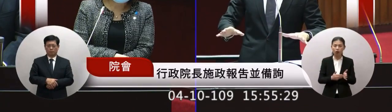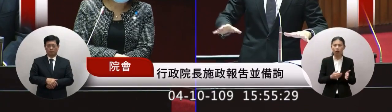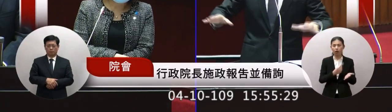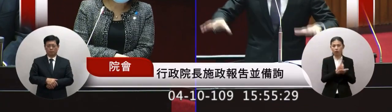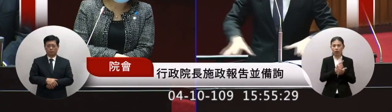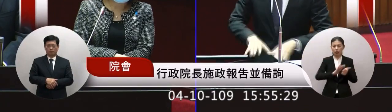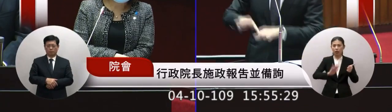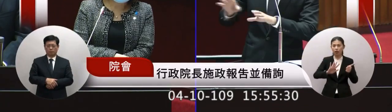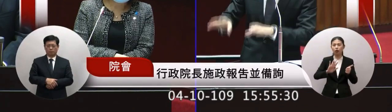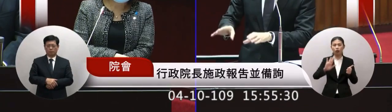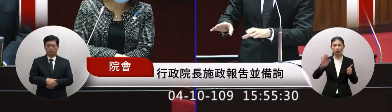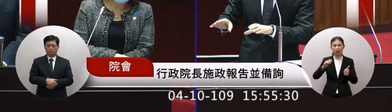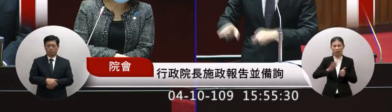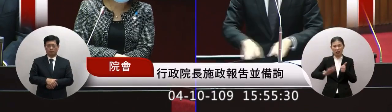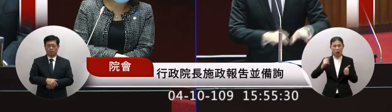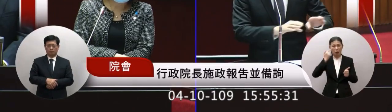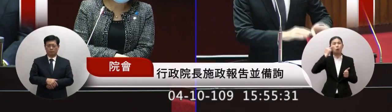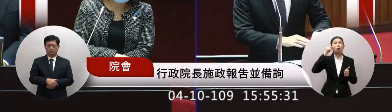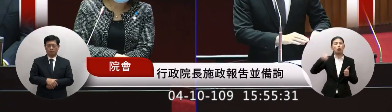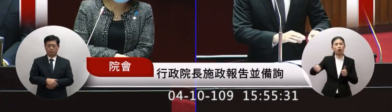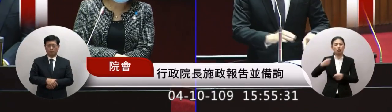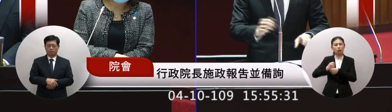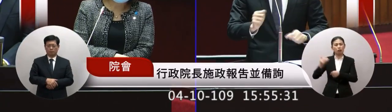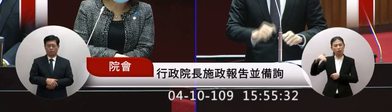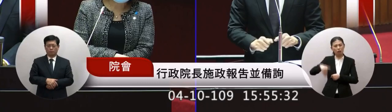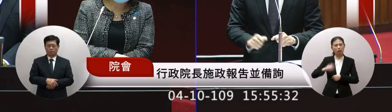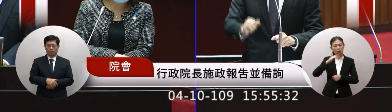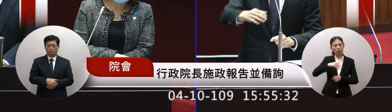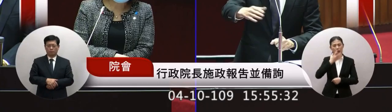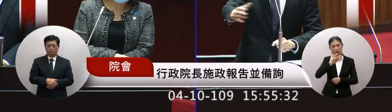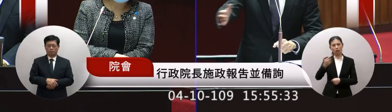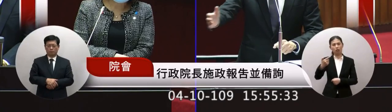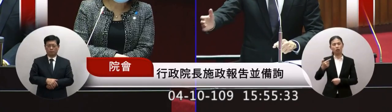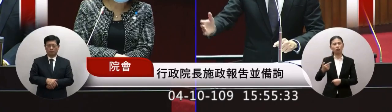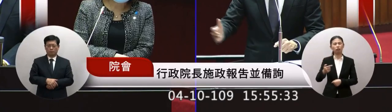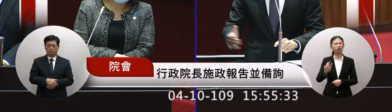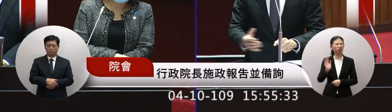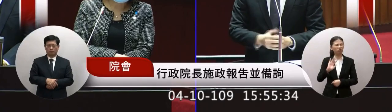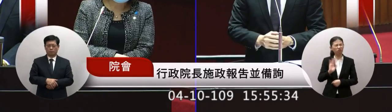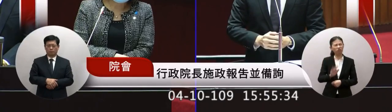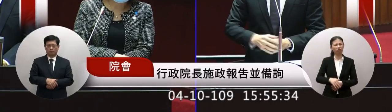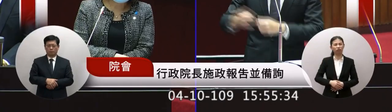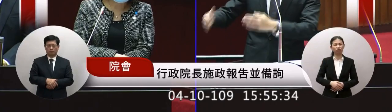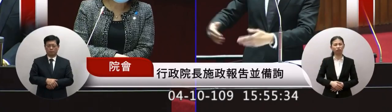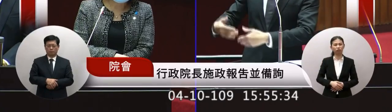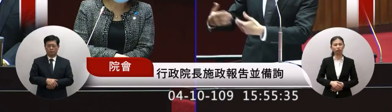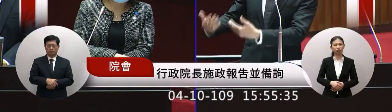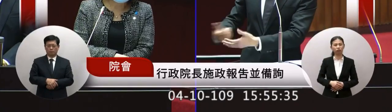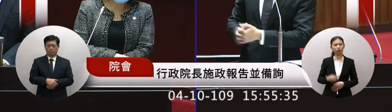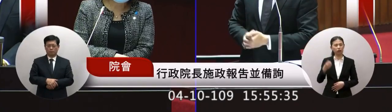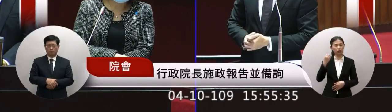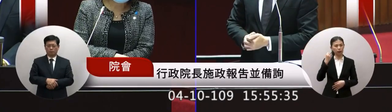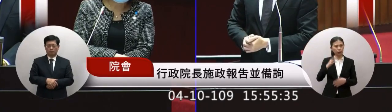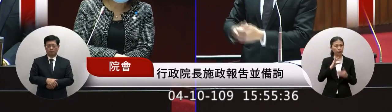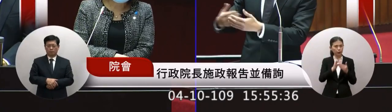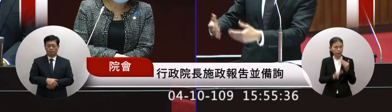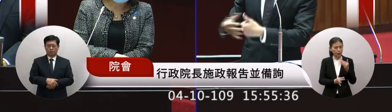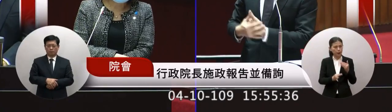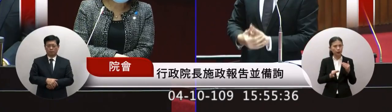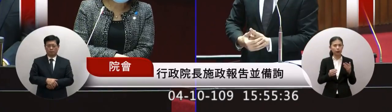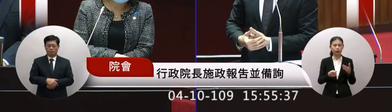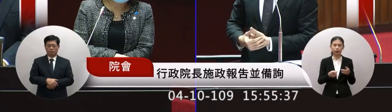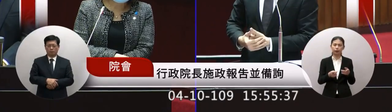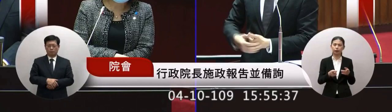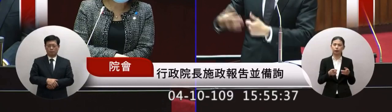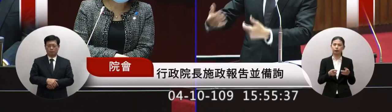影响，但是受到上大的影响是这种无稳定的人。我感觉这应该是不是会当讲咱这个新的这个国会的新的这